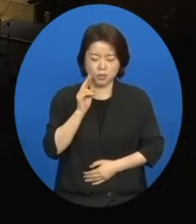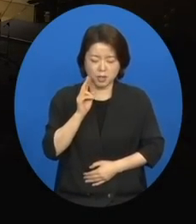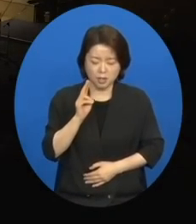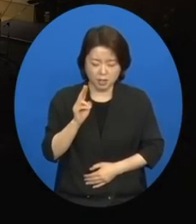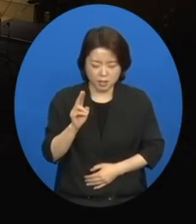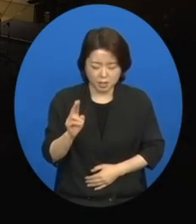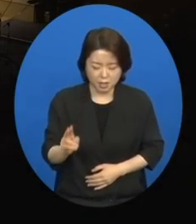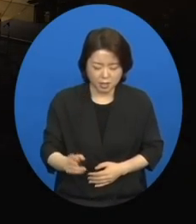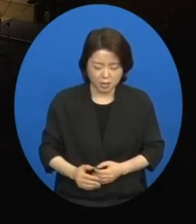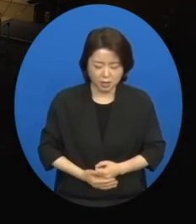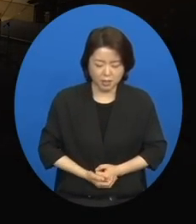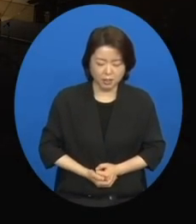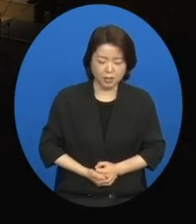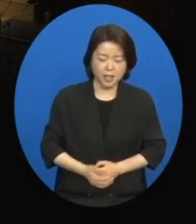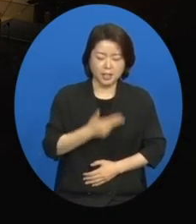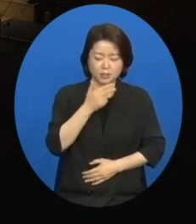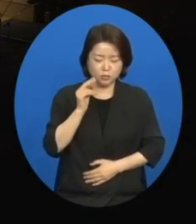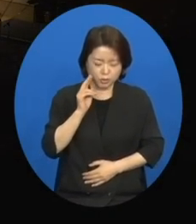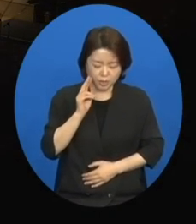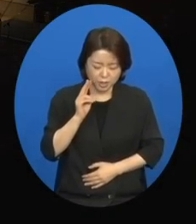주여!